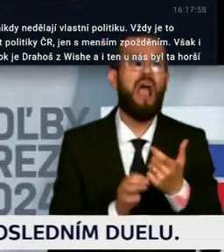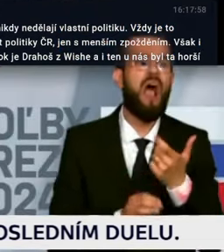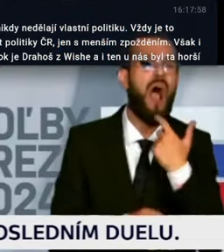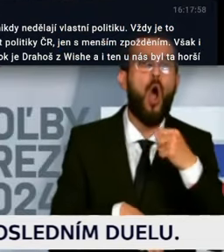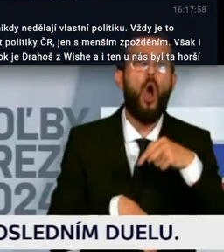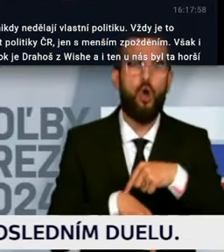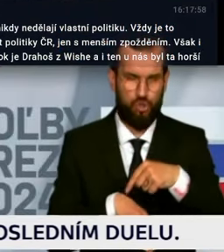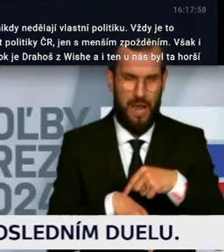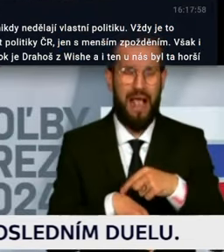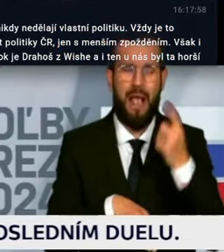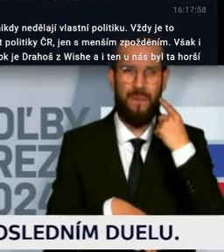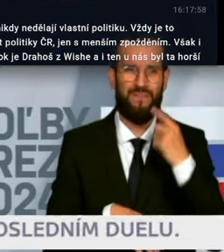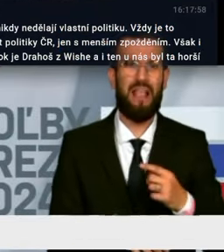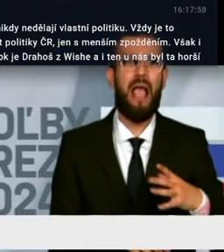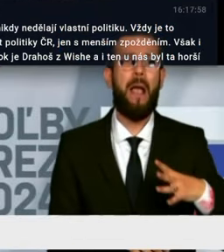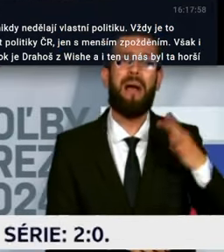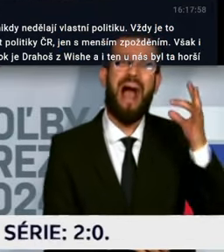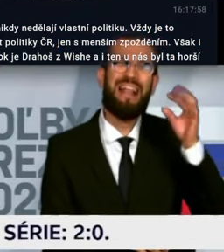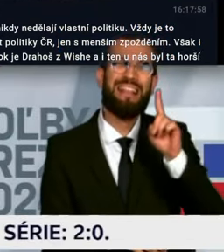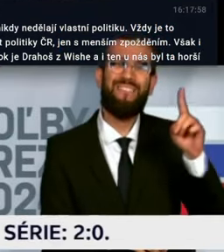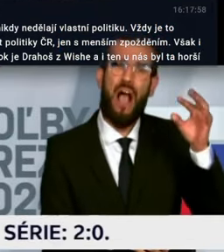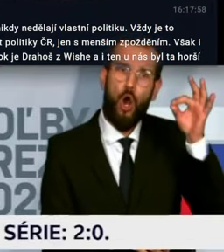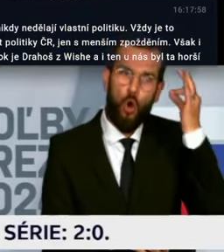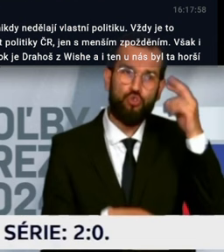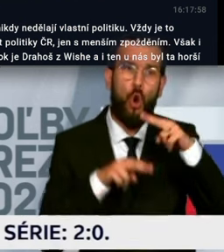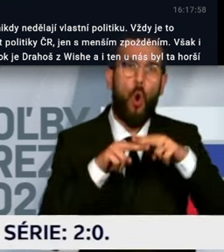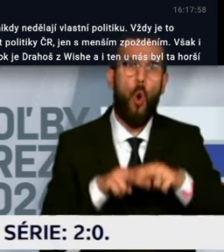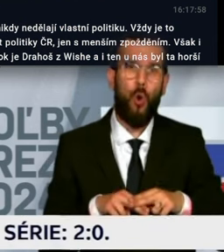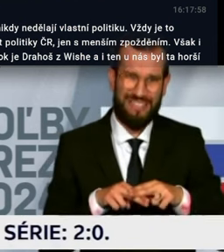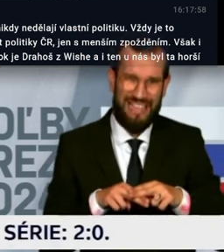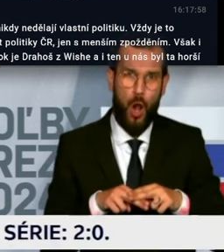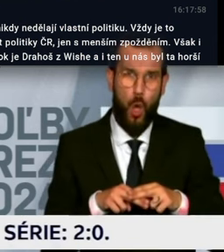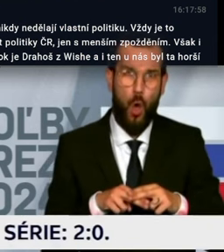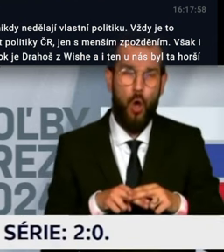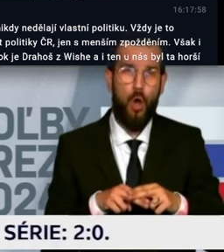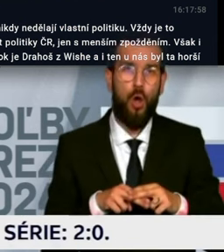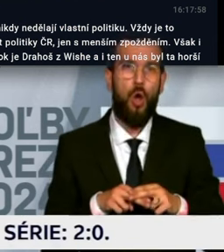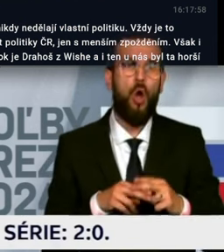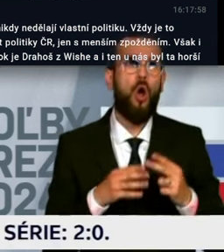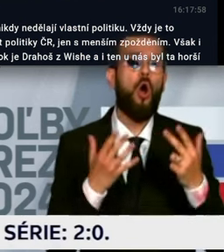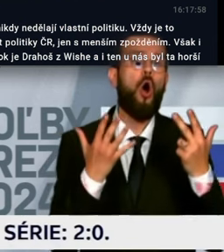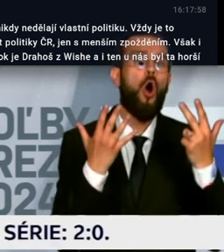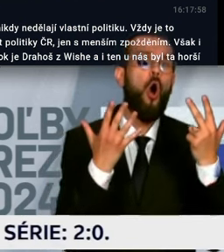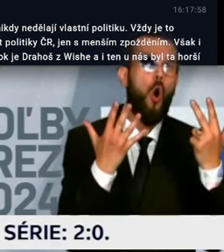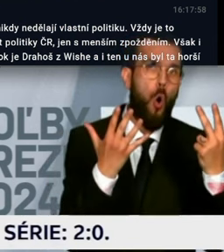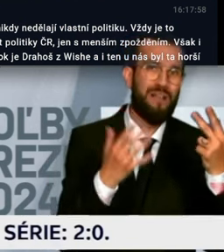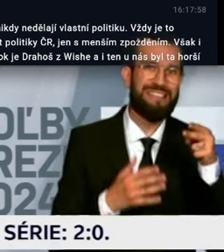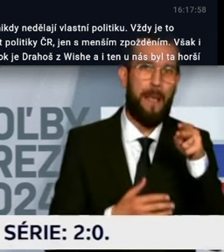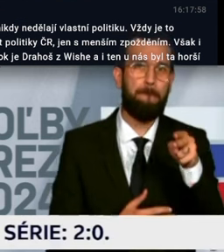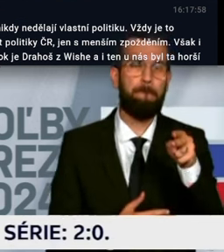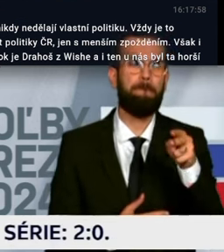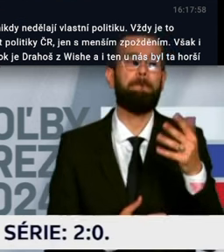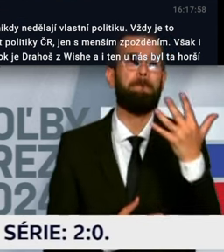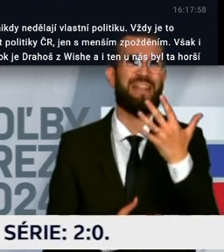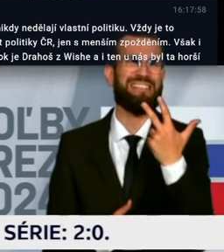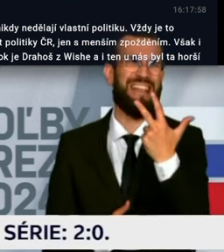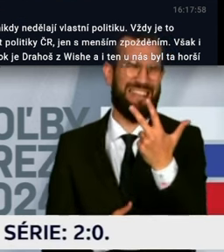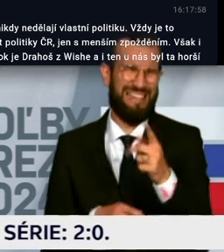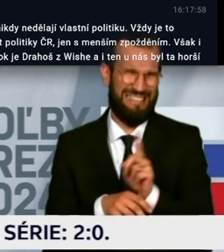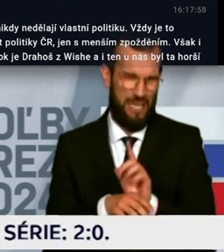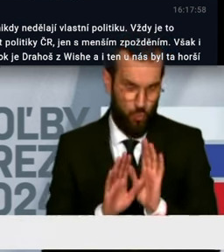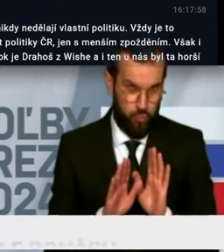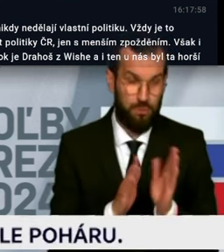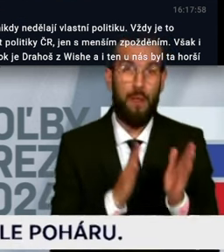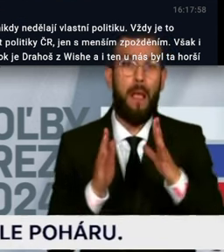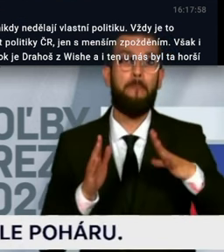časom čiže pán Ivan Korčok jemu ostávajú ešte eh Osem minút mu ostáva a 53 sekúnd